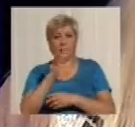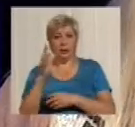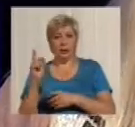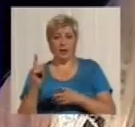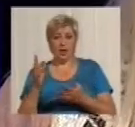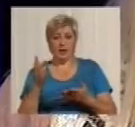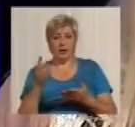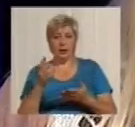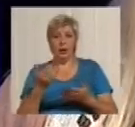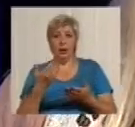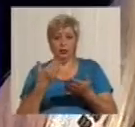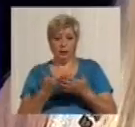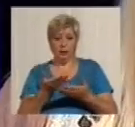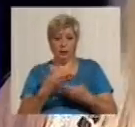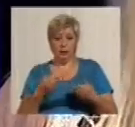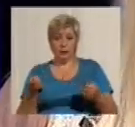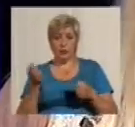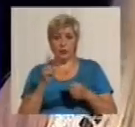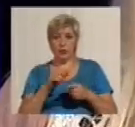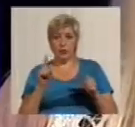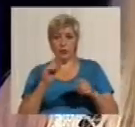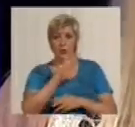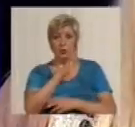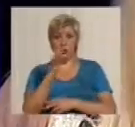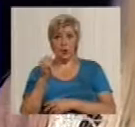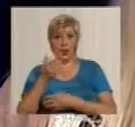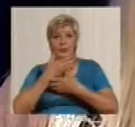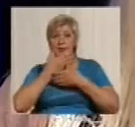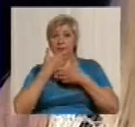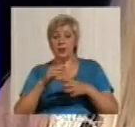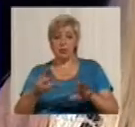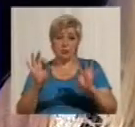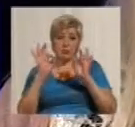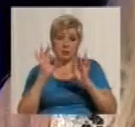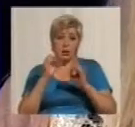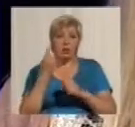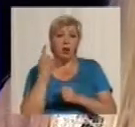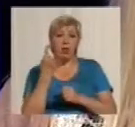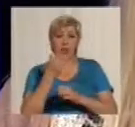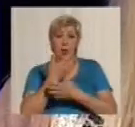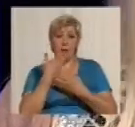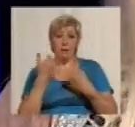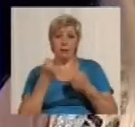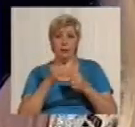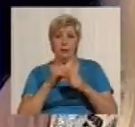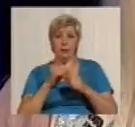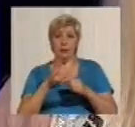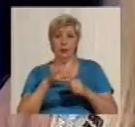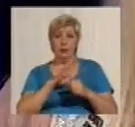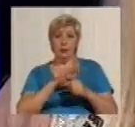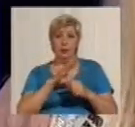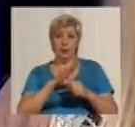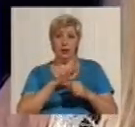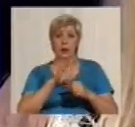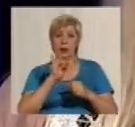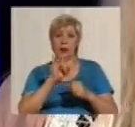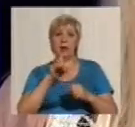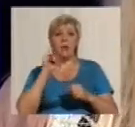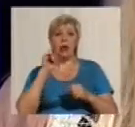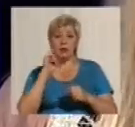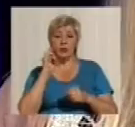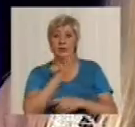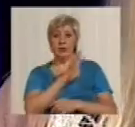убирали. И вот мы пришли и увидели, что деревьев нет, ни одного, вообще ни одного. Там были и молодые деревья. Там была